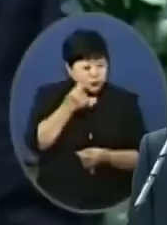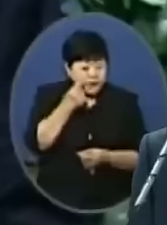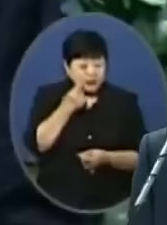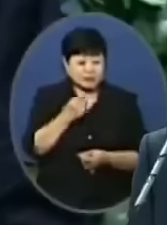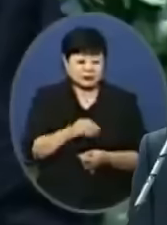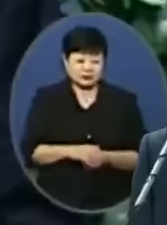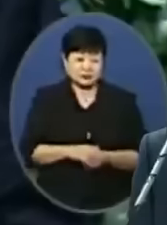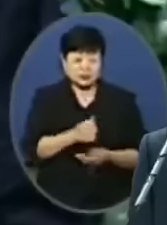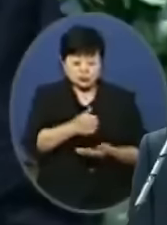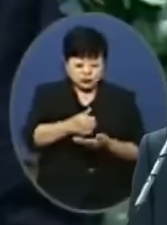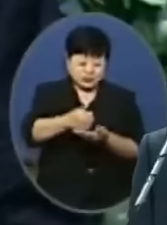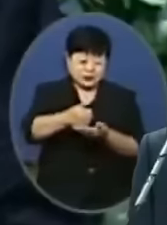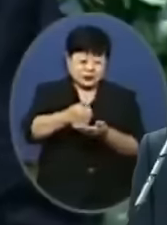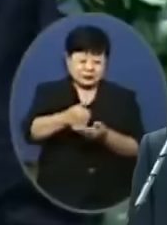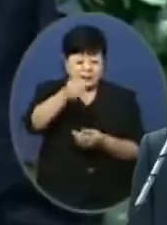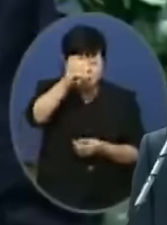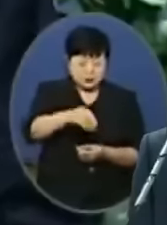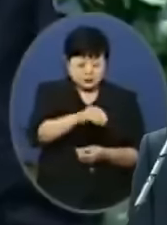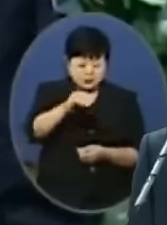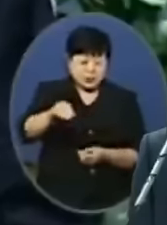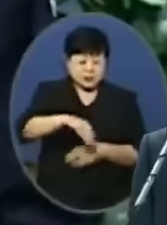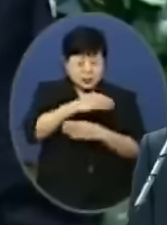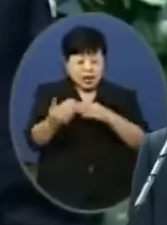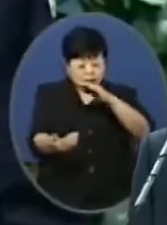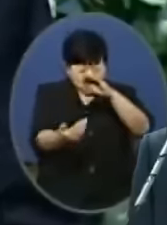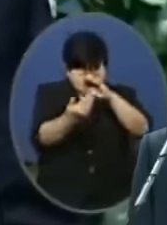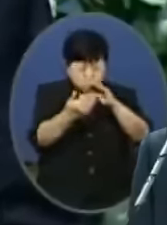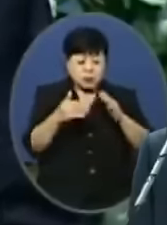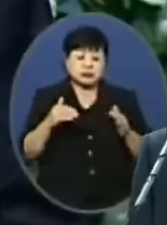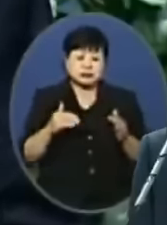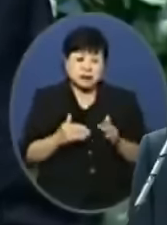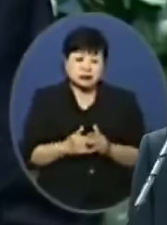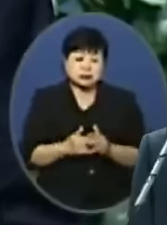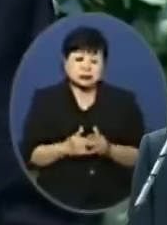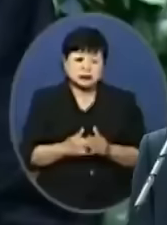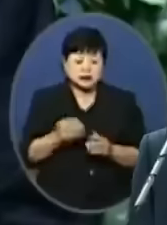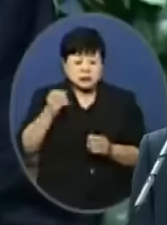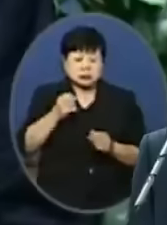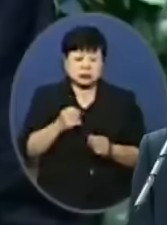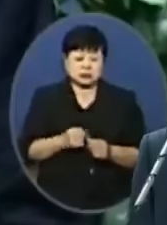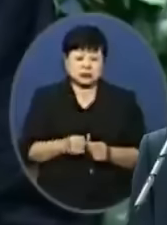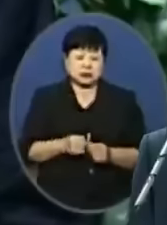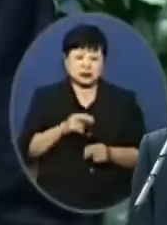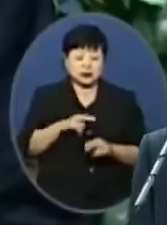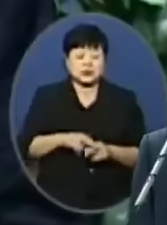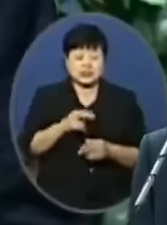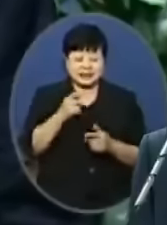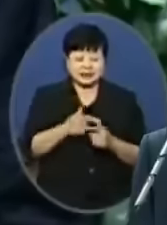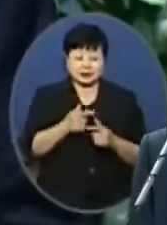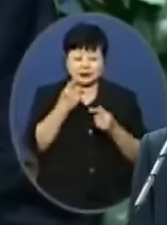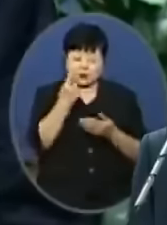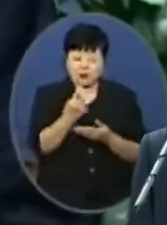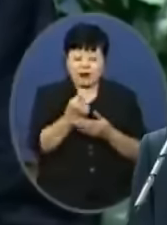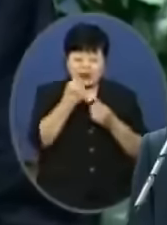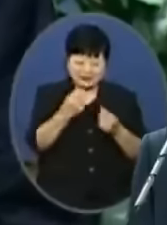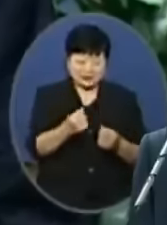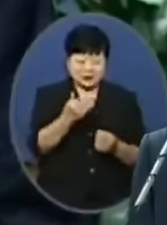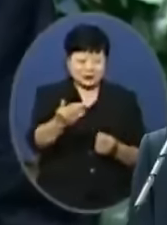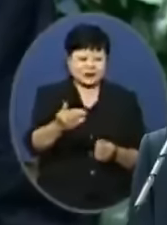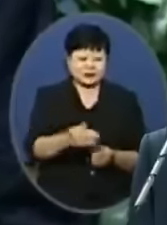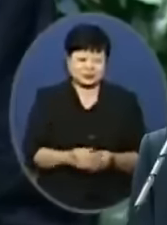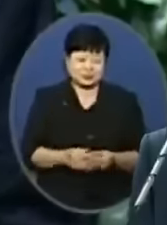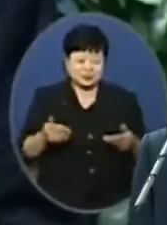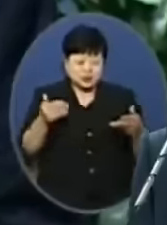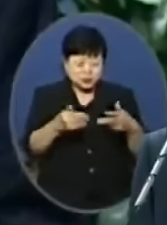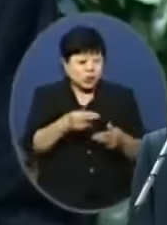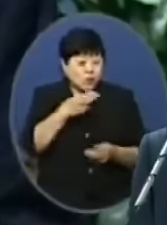것을 주님이 십자가에서 다 이루어버린 것입니다. 오늘 성령으로 이 자리에 와 계신 예수님은 여러분을